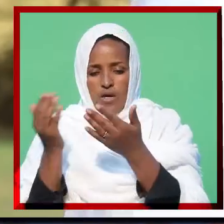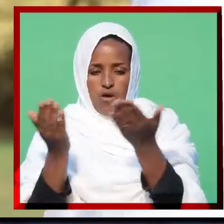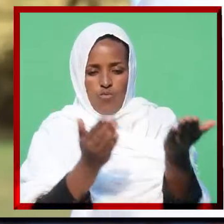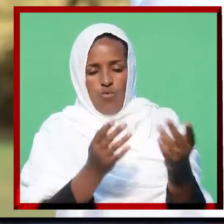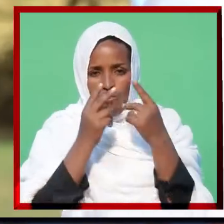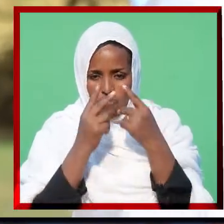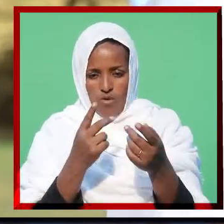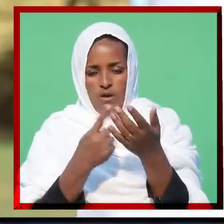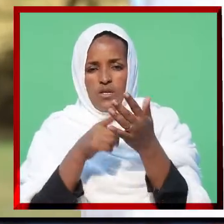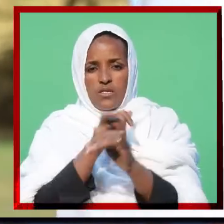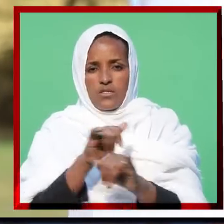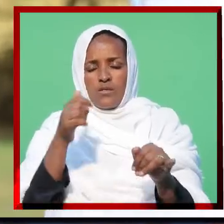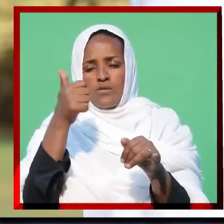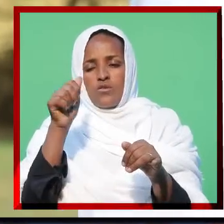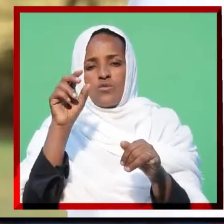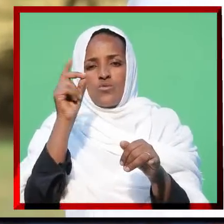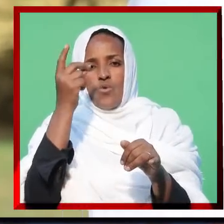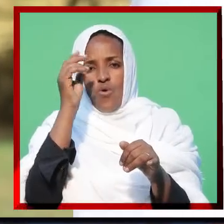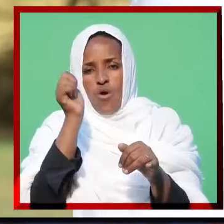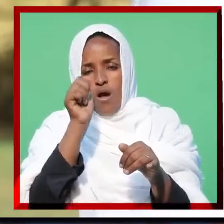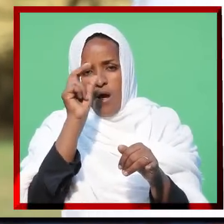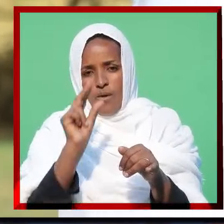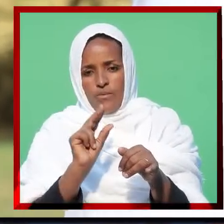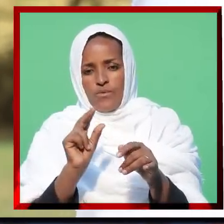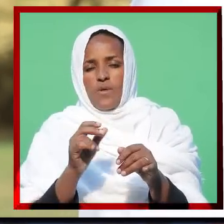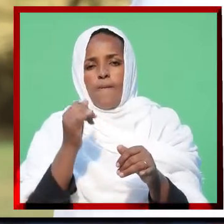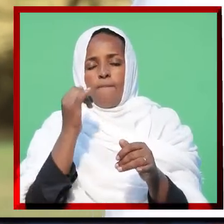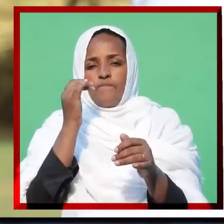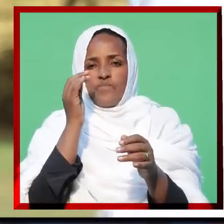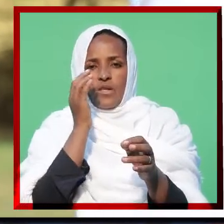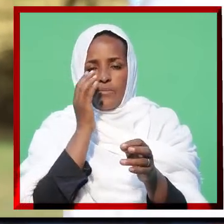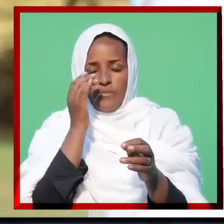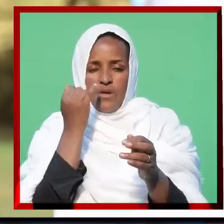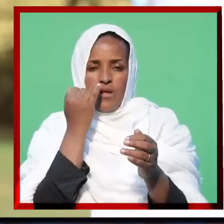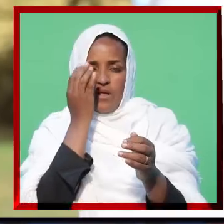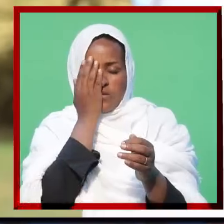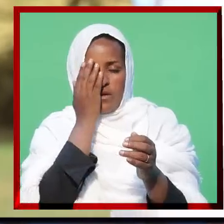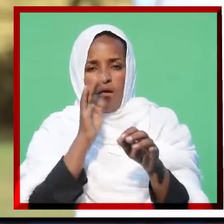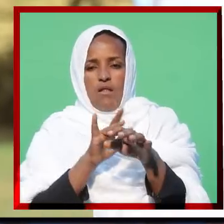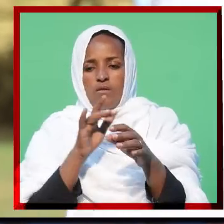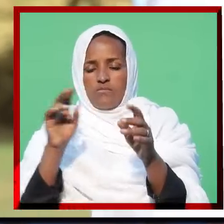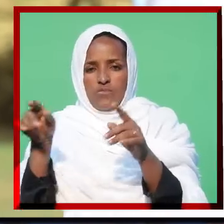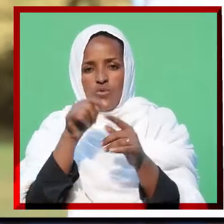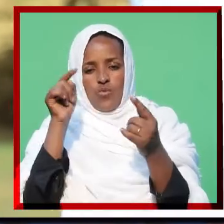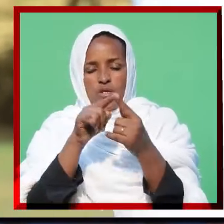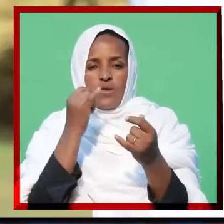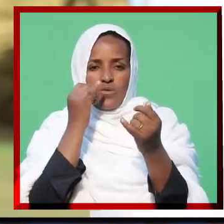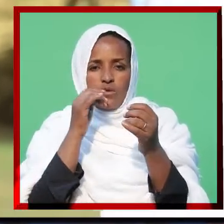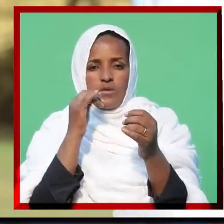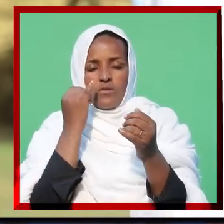እንዲህ ይላል ኢዮአብ መጥቶ በእስራኤል ሁሉ ላይ ተዘዋወረ ወደ ኢየሩሳሌም